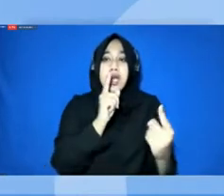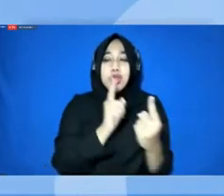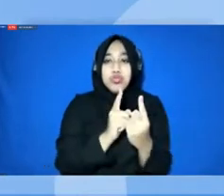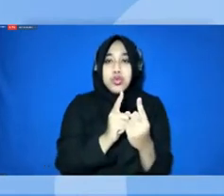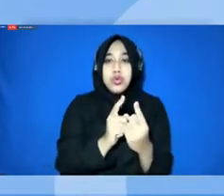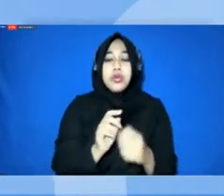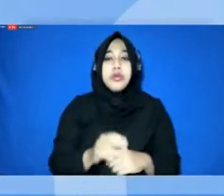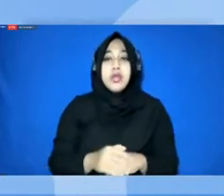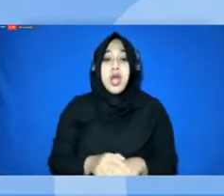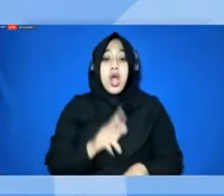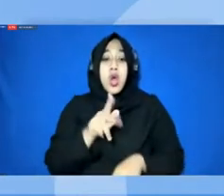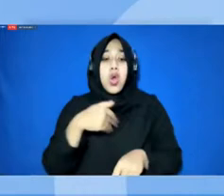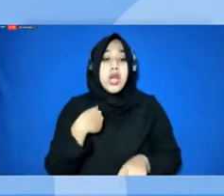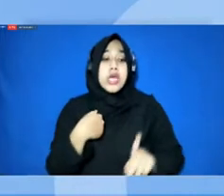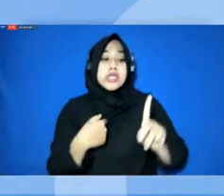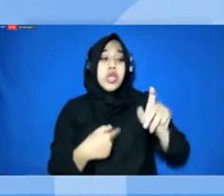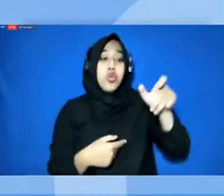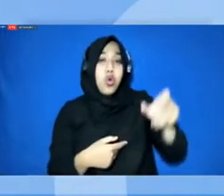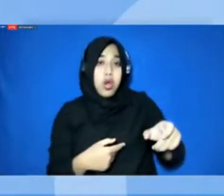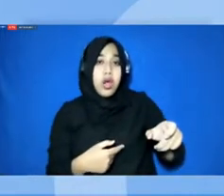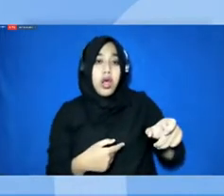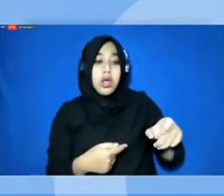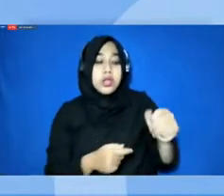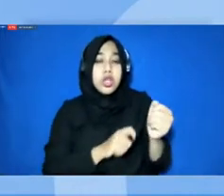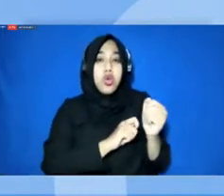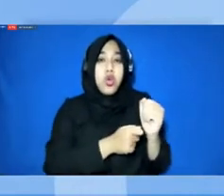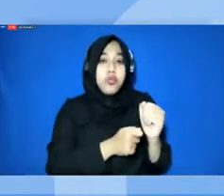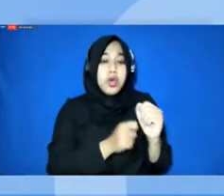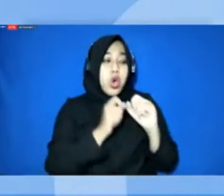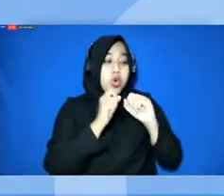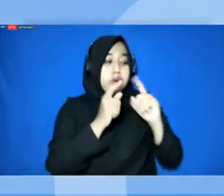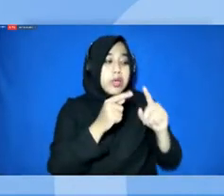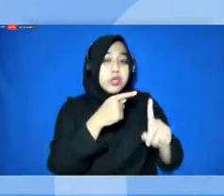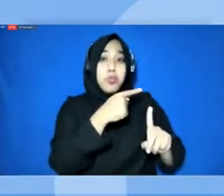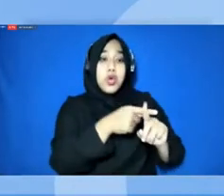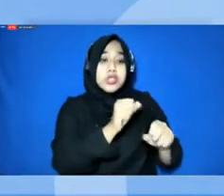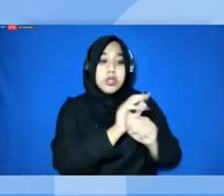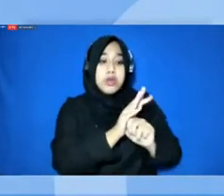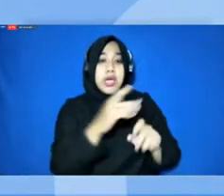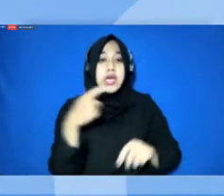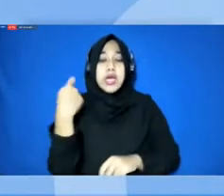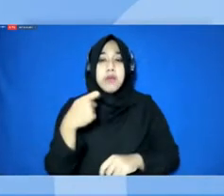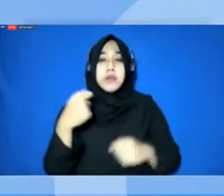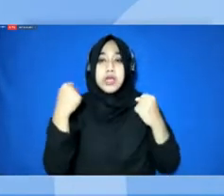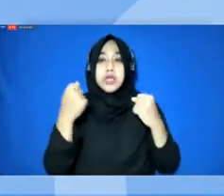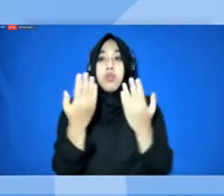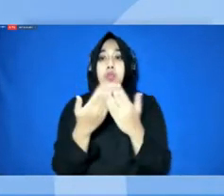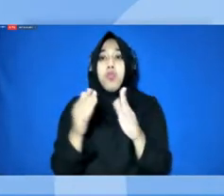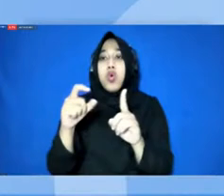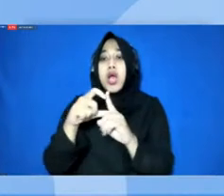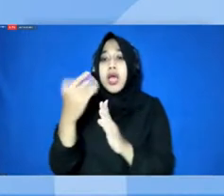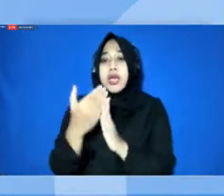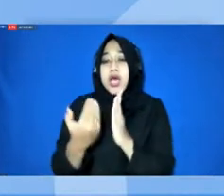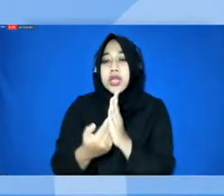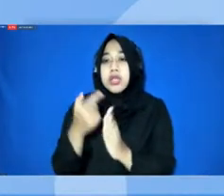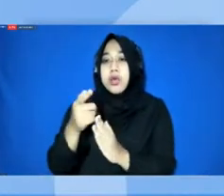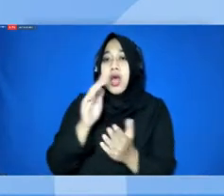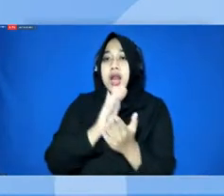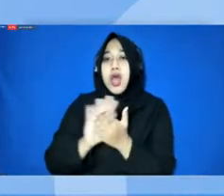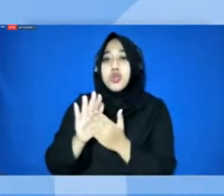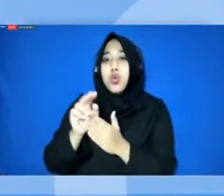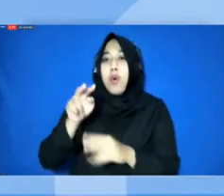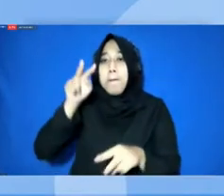ketika ada seorang yang terkonfirmasi positif, Menteri Kementerian Kesehatan lalu membuka data tersebut, lalu kemudian melacak